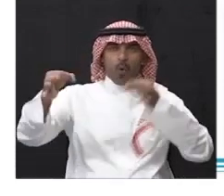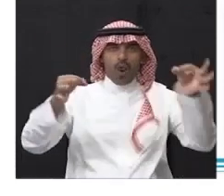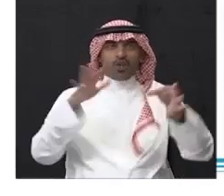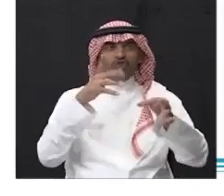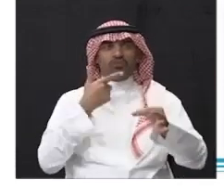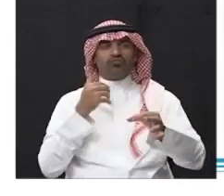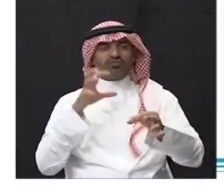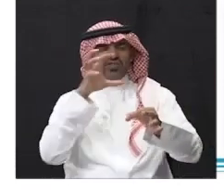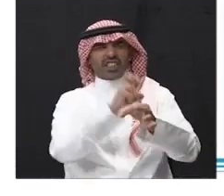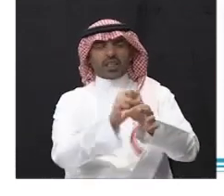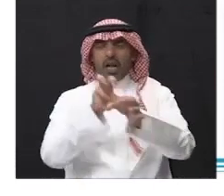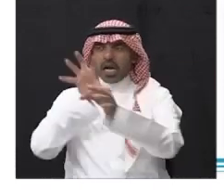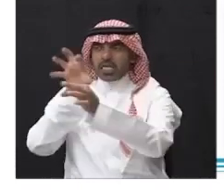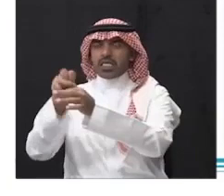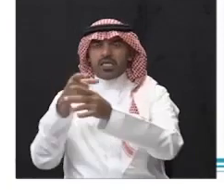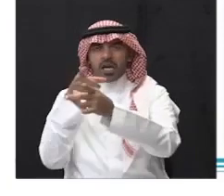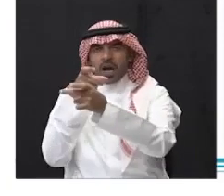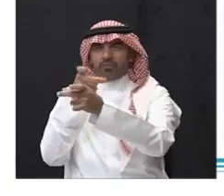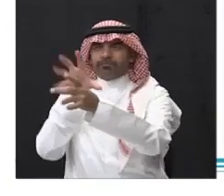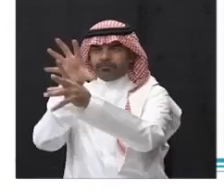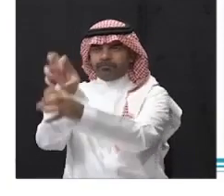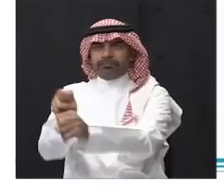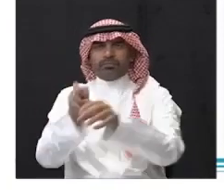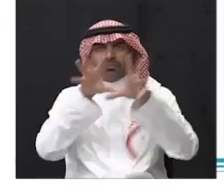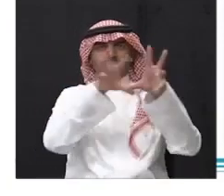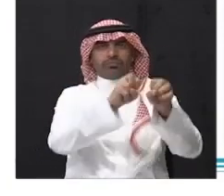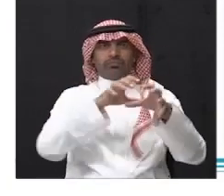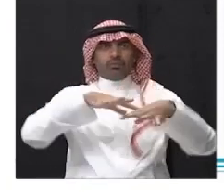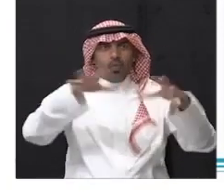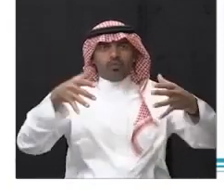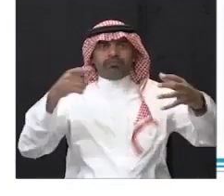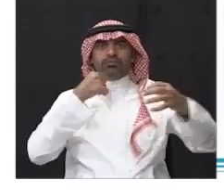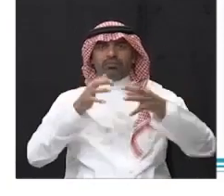أعداد السكان في البلدان الأوروبية.